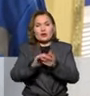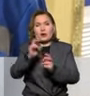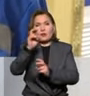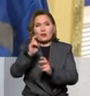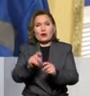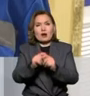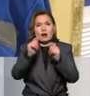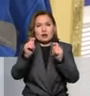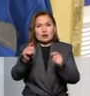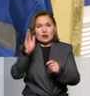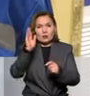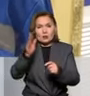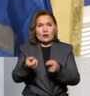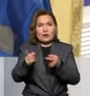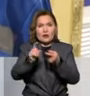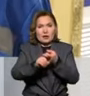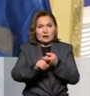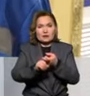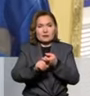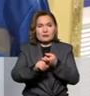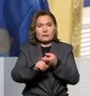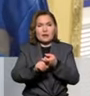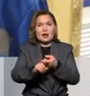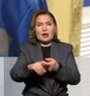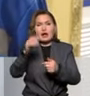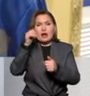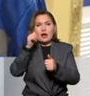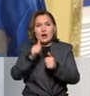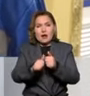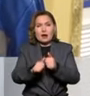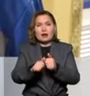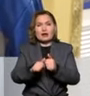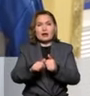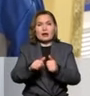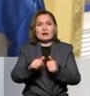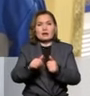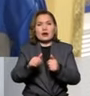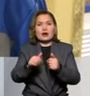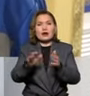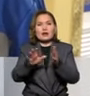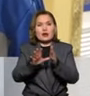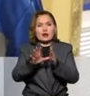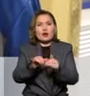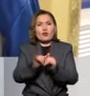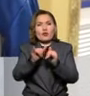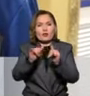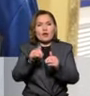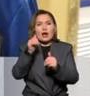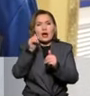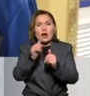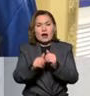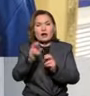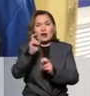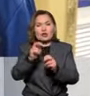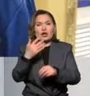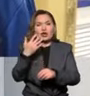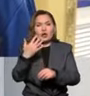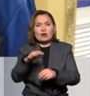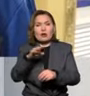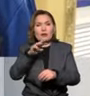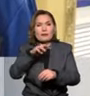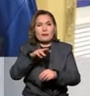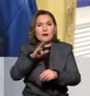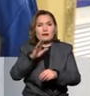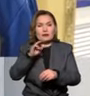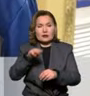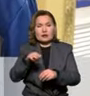байланысты. Бір жағынан әр мегаватт өседі, әр блокта 50 мегаваттан